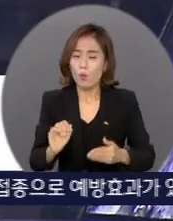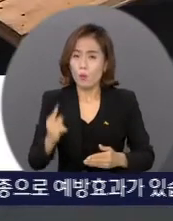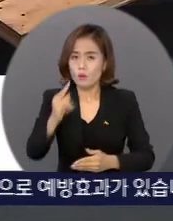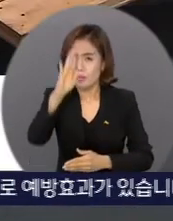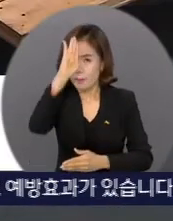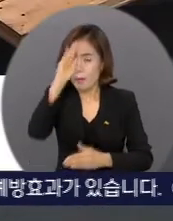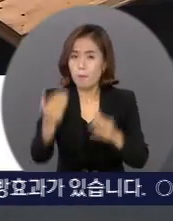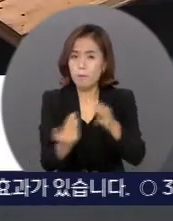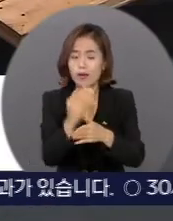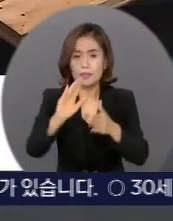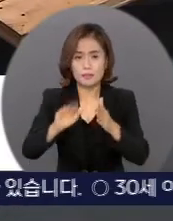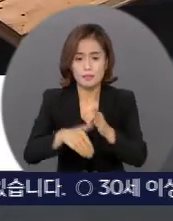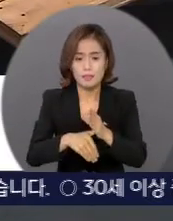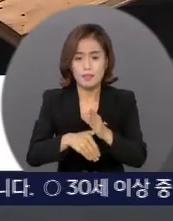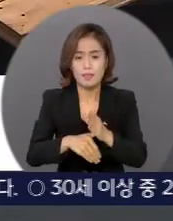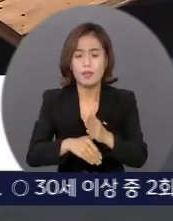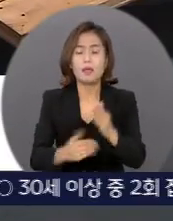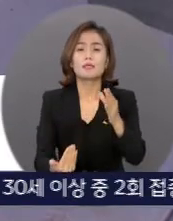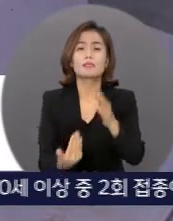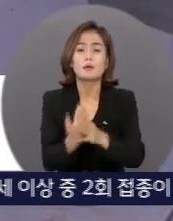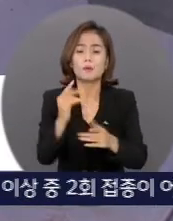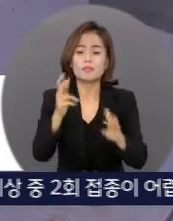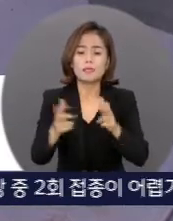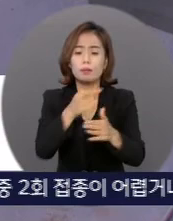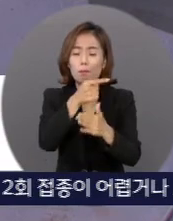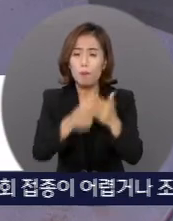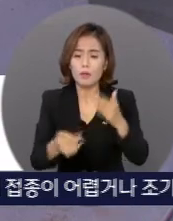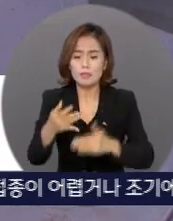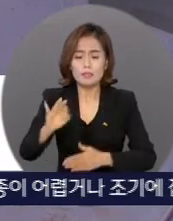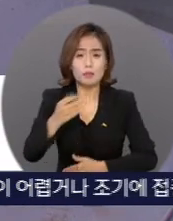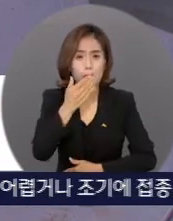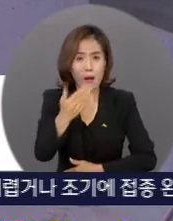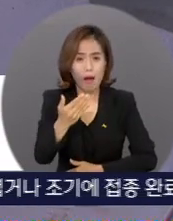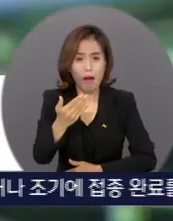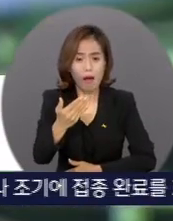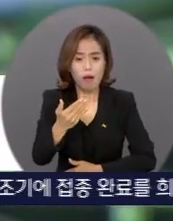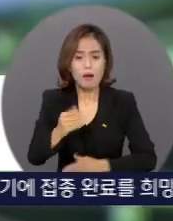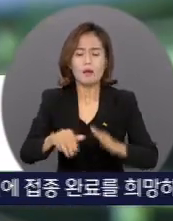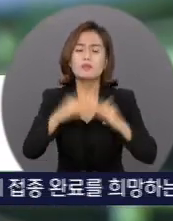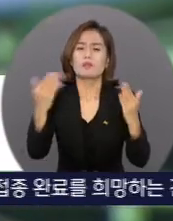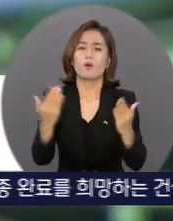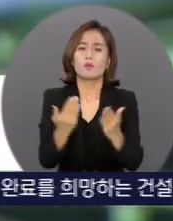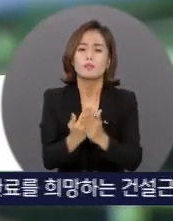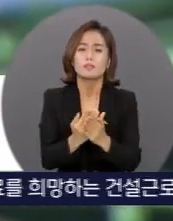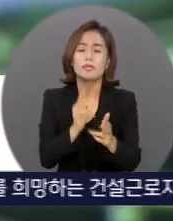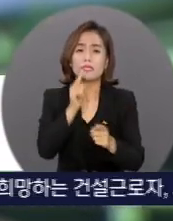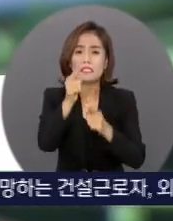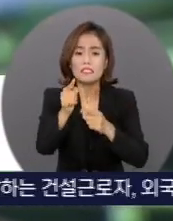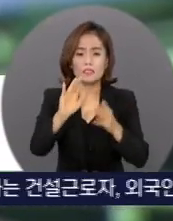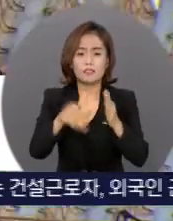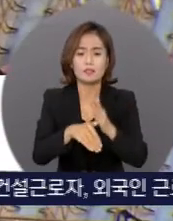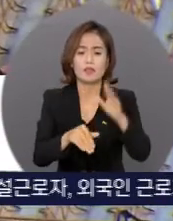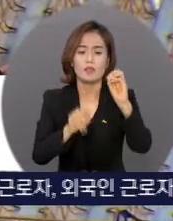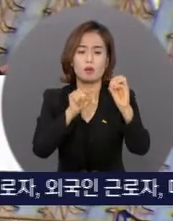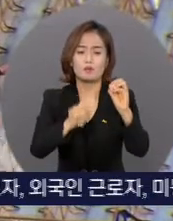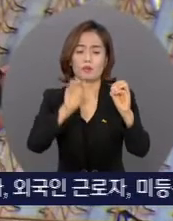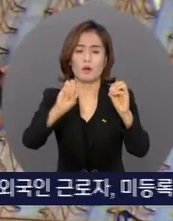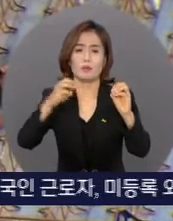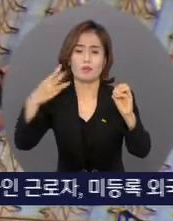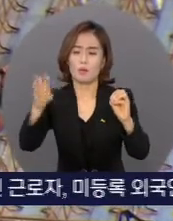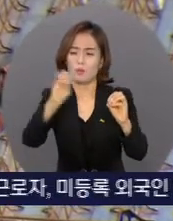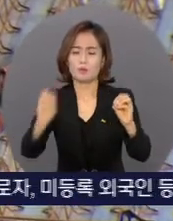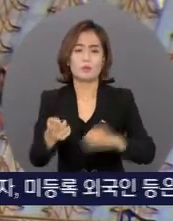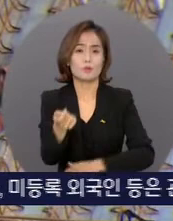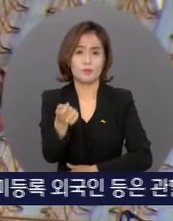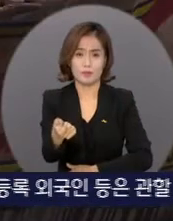유형 중에서도 PTSD로 산재 신청을 해 인정을 받은 경우는 전체 산재 승인 건수의 0.03%